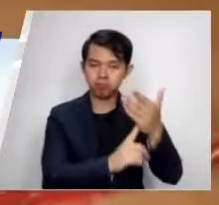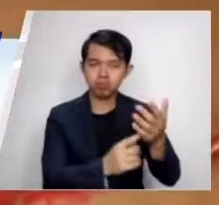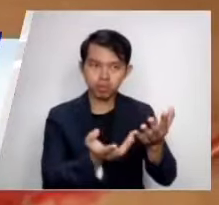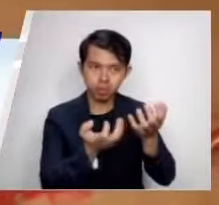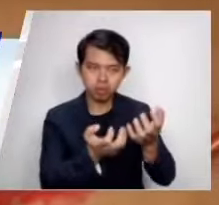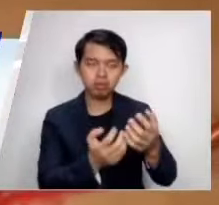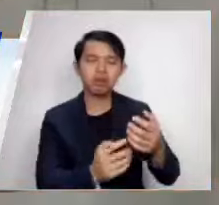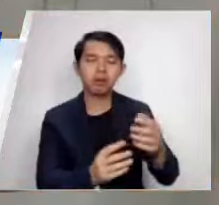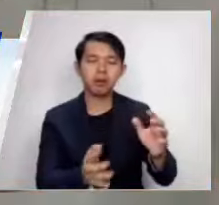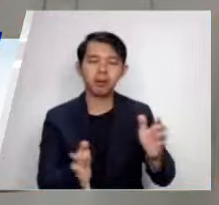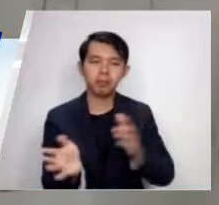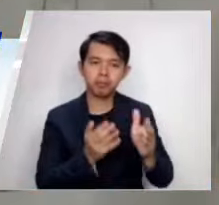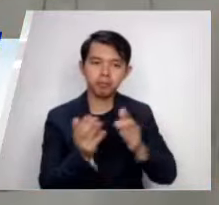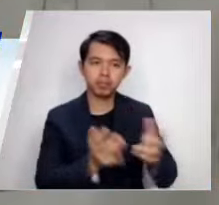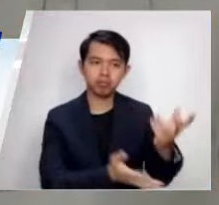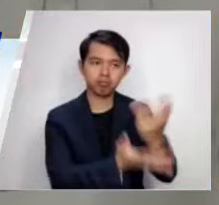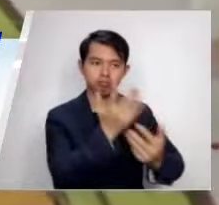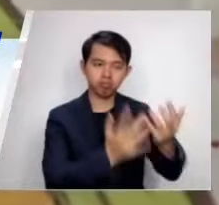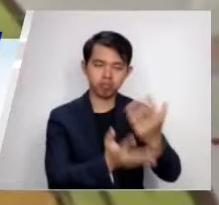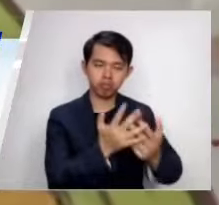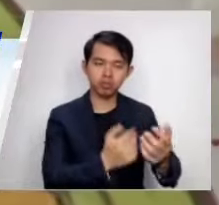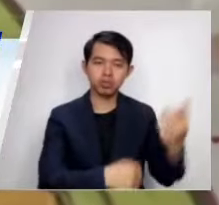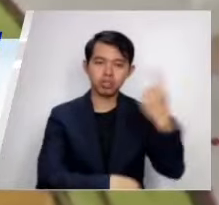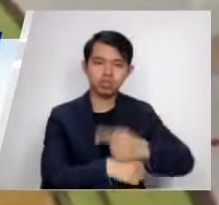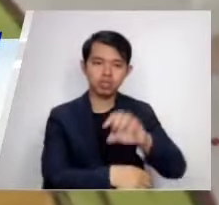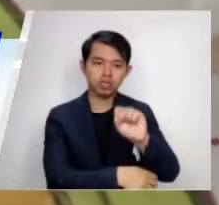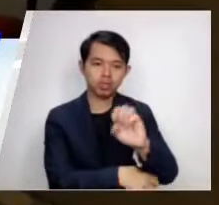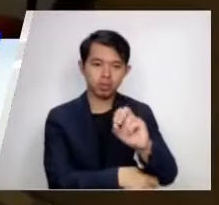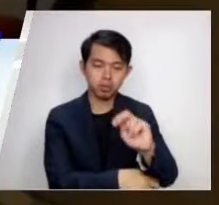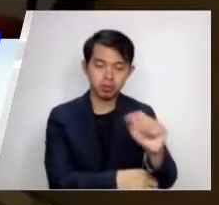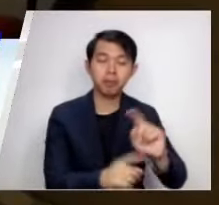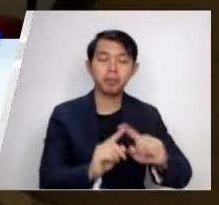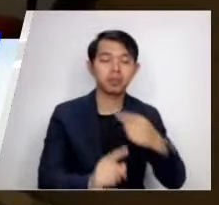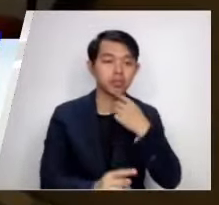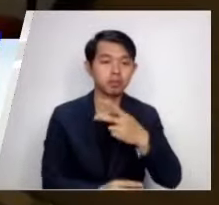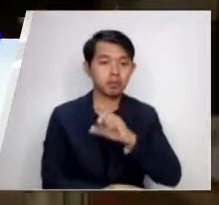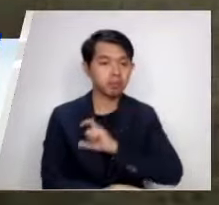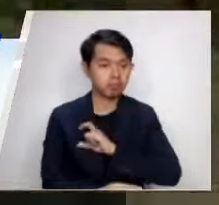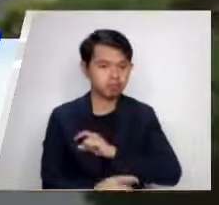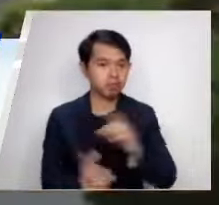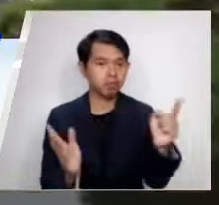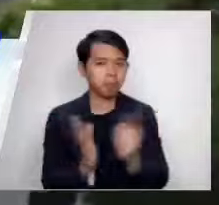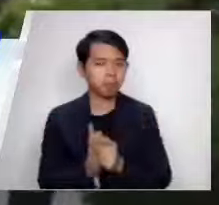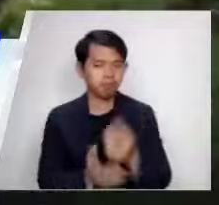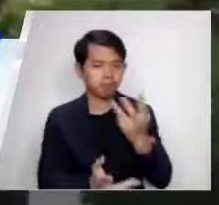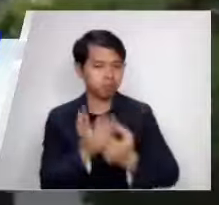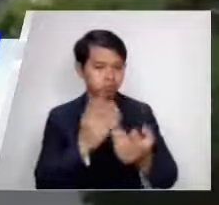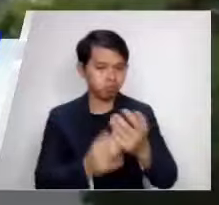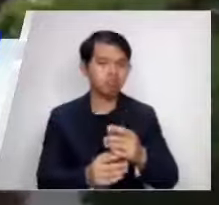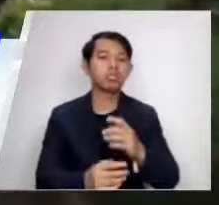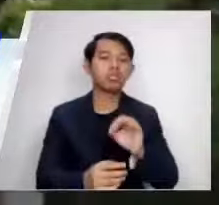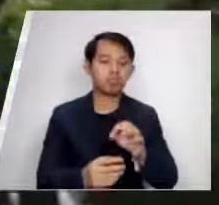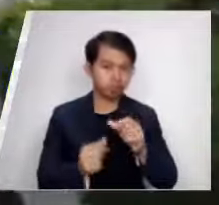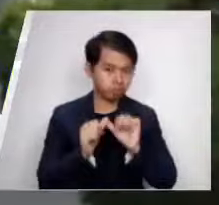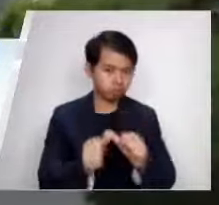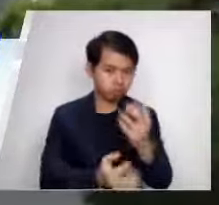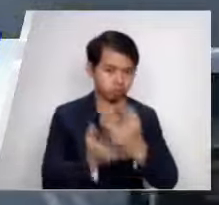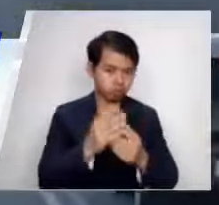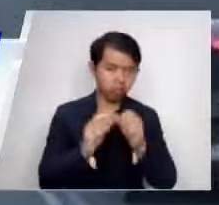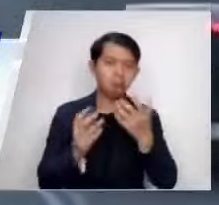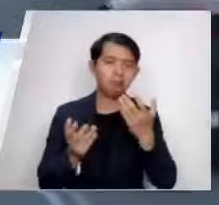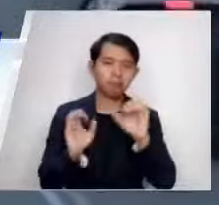ng Pangulo, kahit pa nagsabi na ang pulisya na aarestuhin ang mga magsusunog ng effigy. Dahil sa inaasahang mga rally sa Lunes,